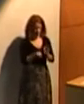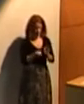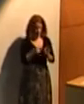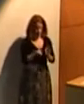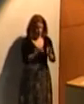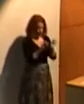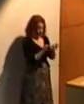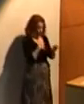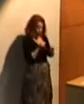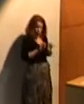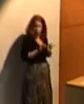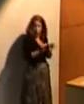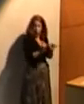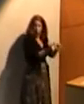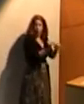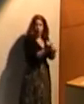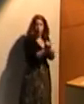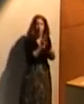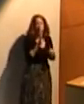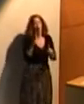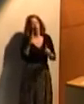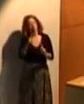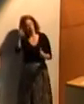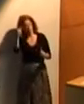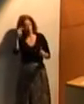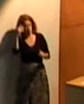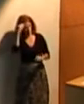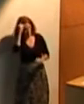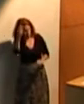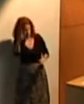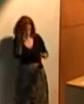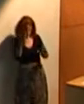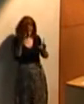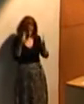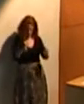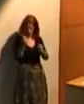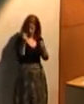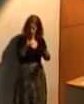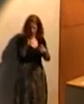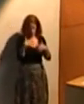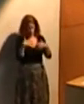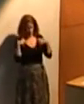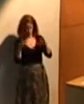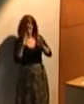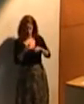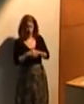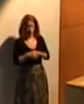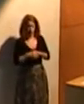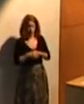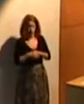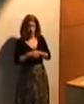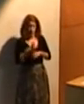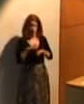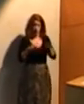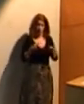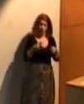non seulement de la pure connaissances académiques du vivant mais de savoir si finalement le vivant mais ce n'est qu'une machine comme j'ai